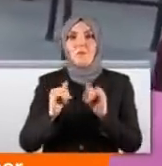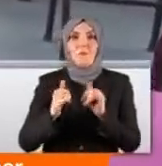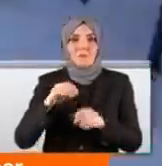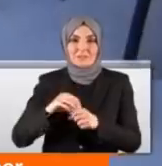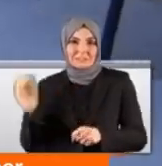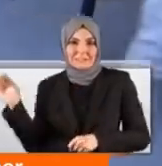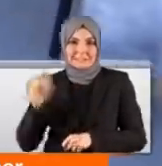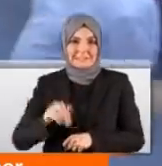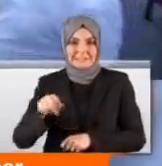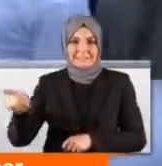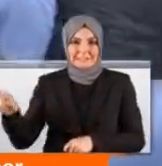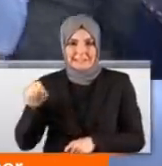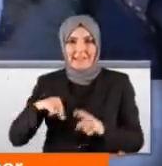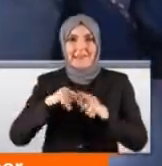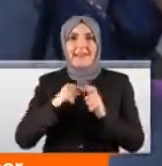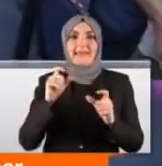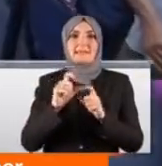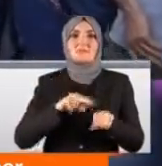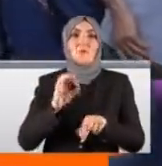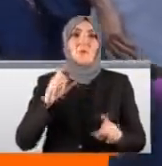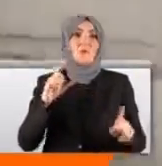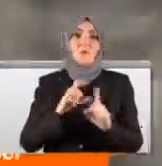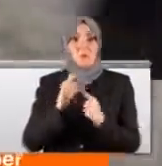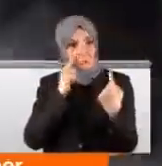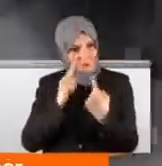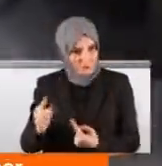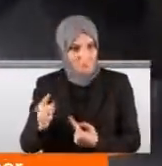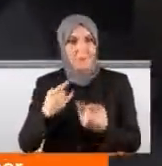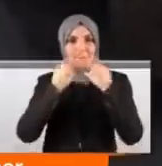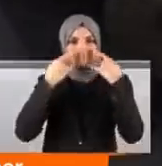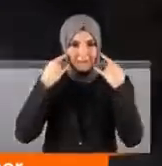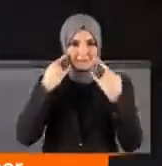içeri alıyordum Maske ve dezenfektan kullanmakta zorunluydu